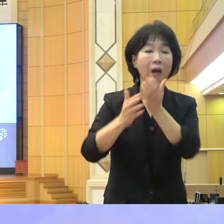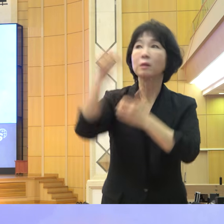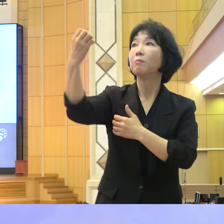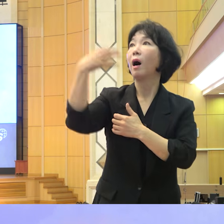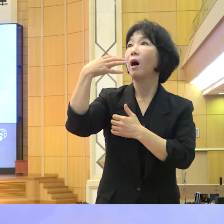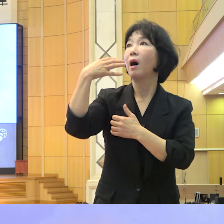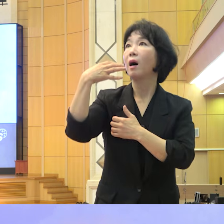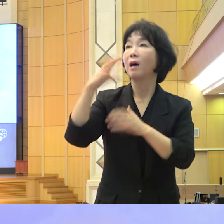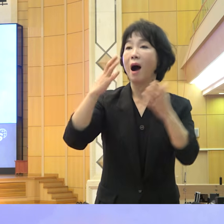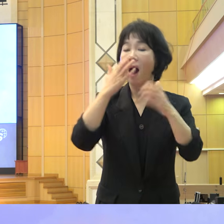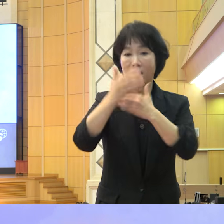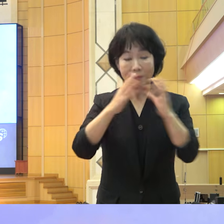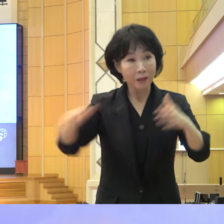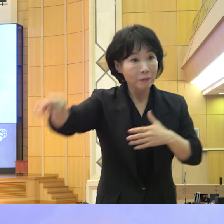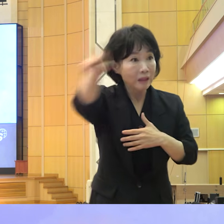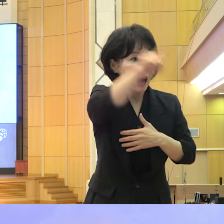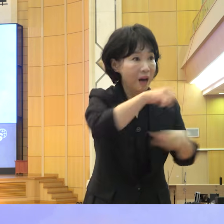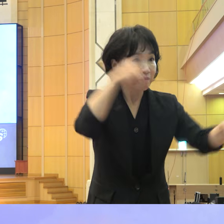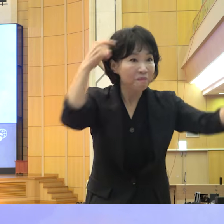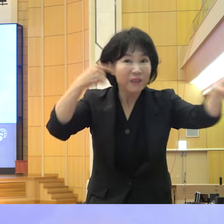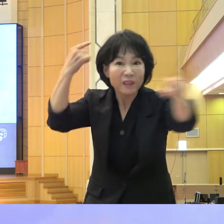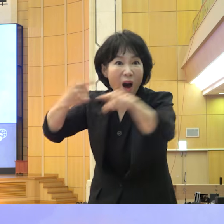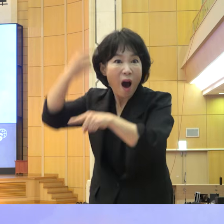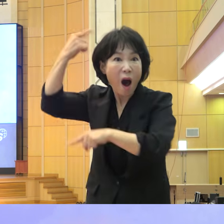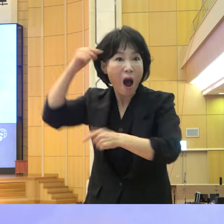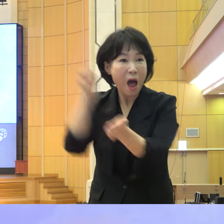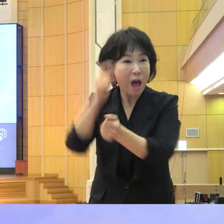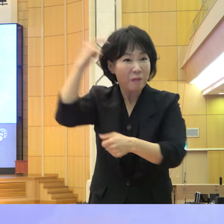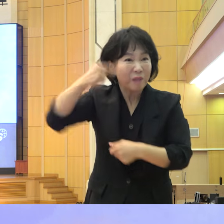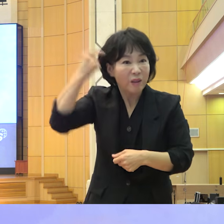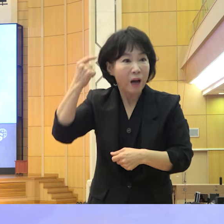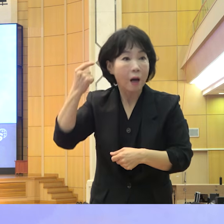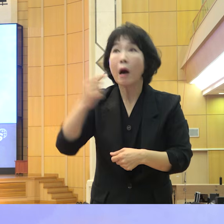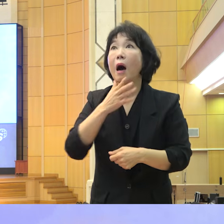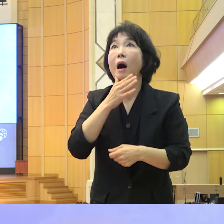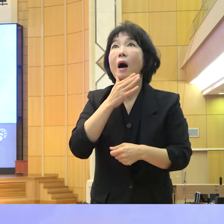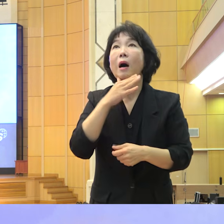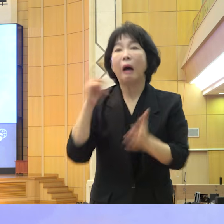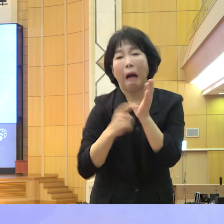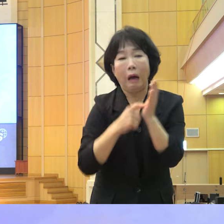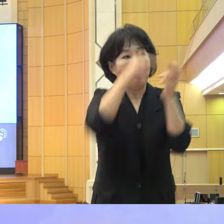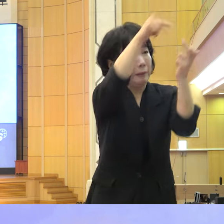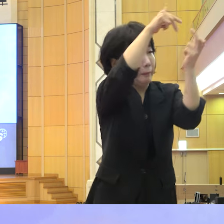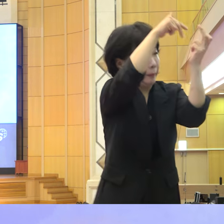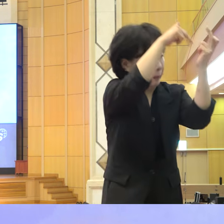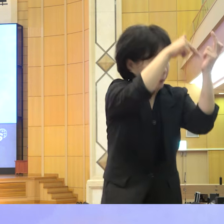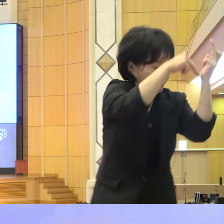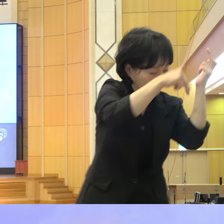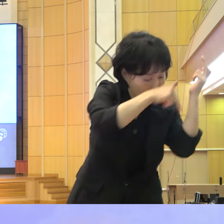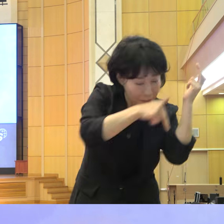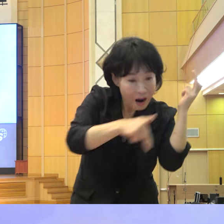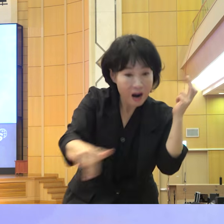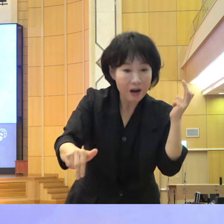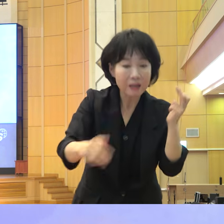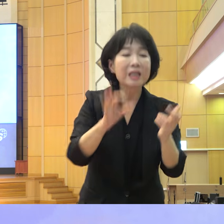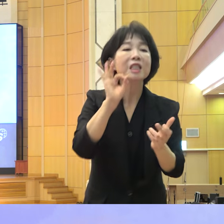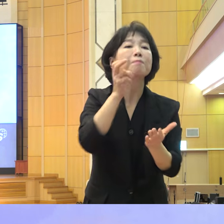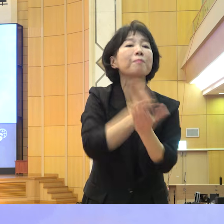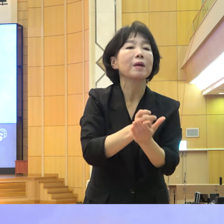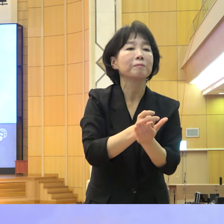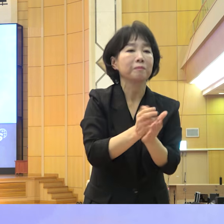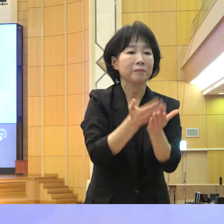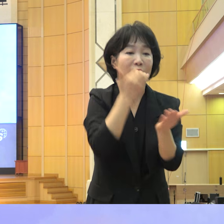내 백성들이 미쳤도다. 그래서 그냥 부랴부랴 그 10계명 두돌판을 가지고